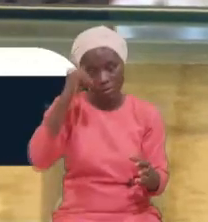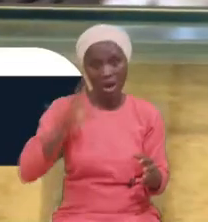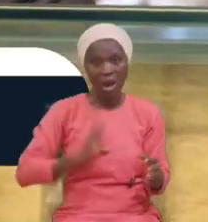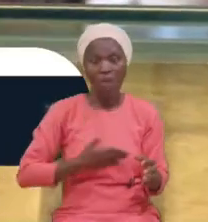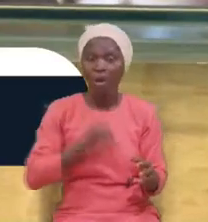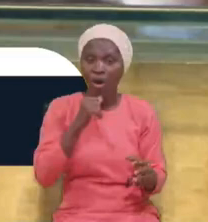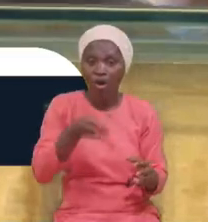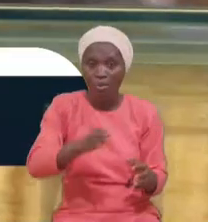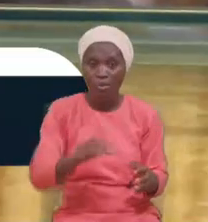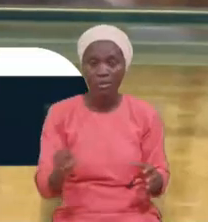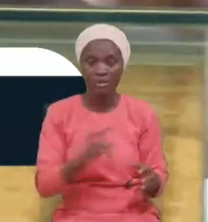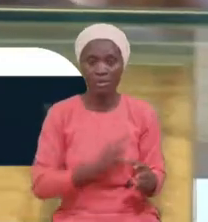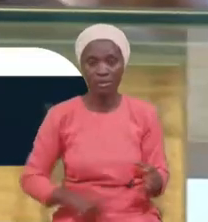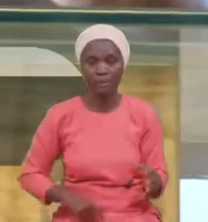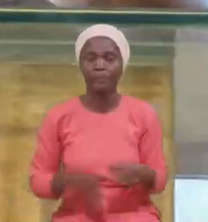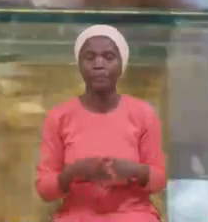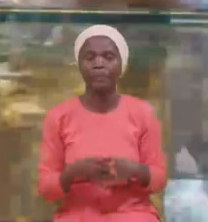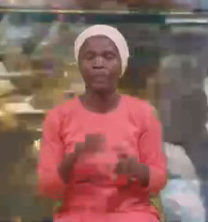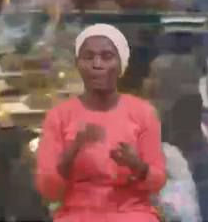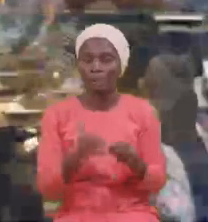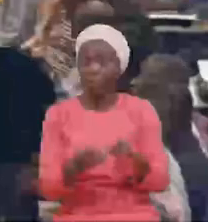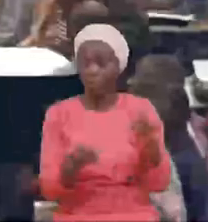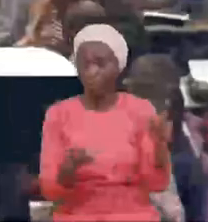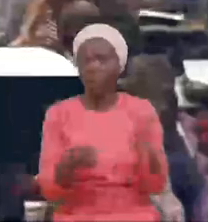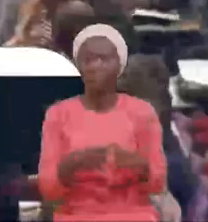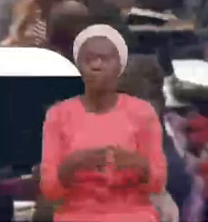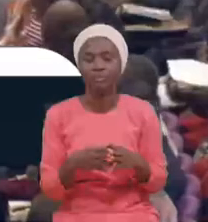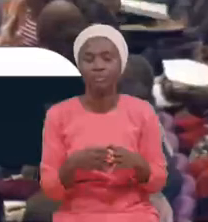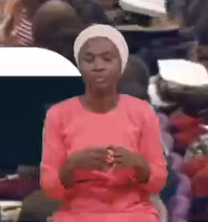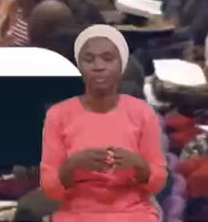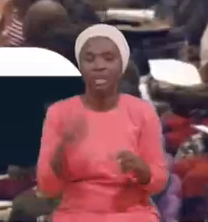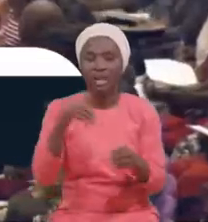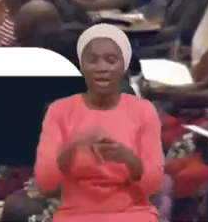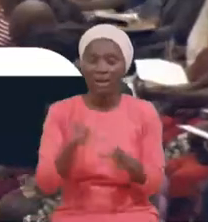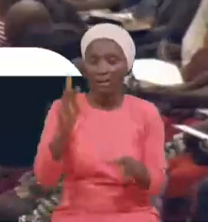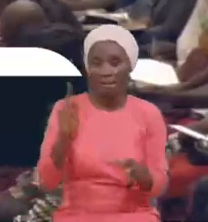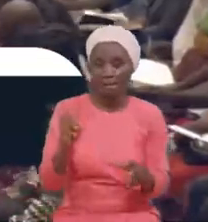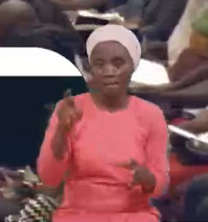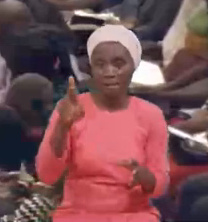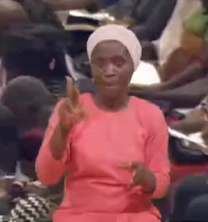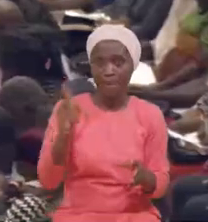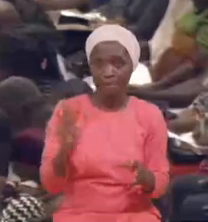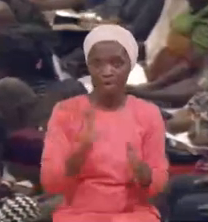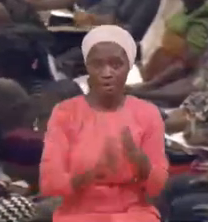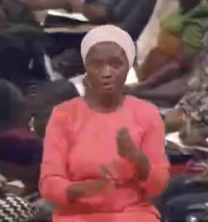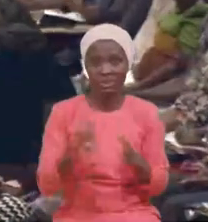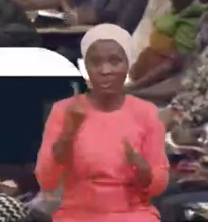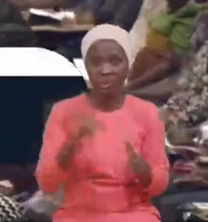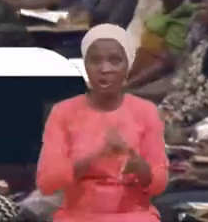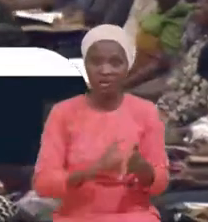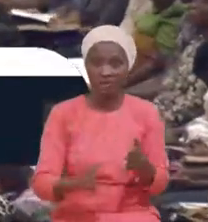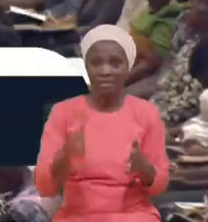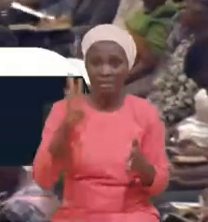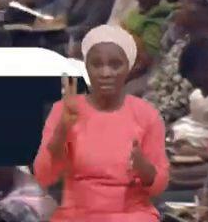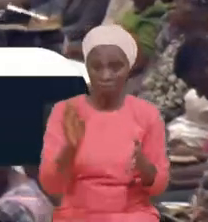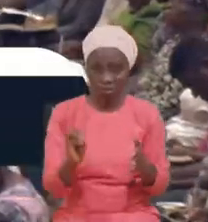compromettant. Nous allons au premier point. Alors, on voit Marc chapitre 1, le verset 40. Marc 1, nous lisons